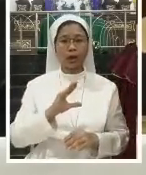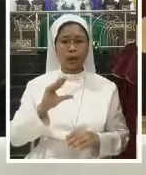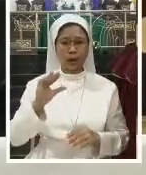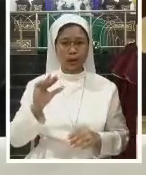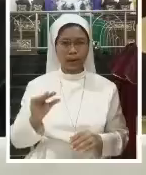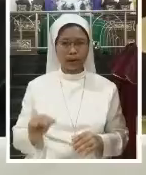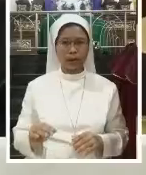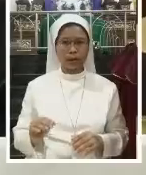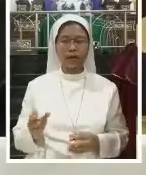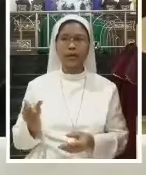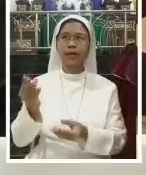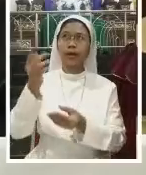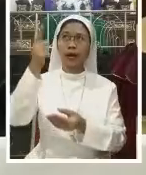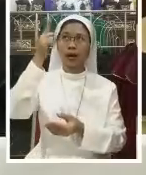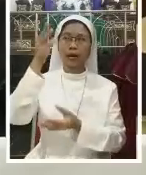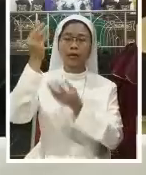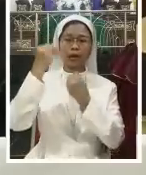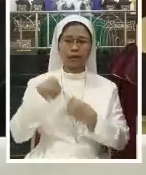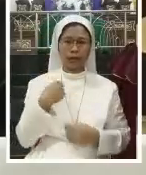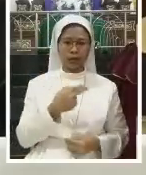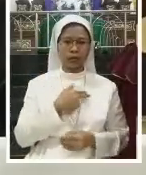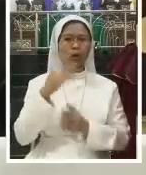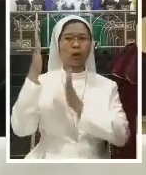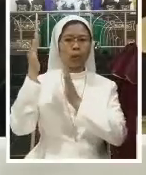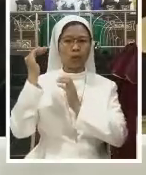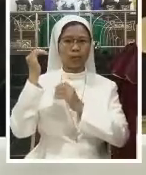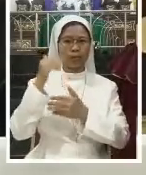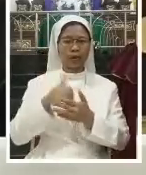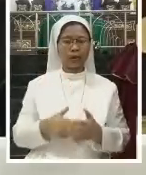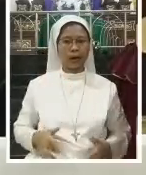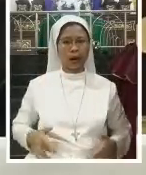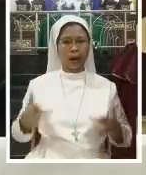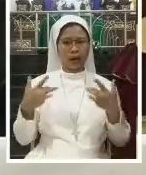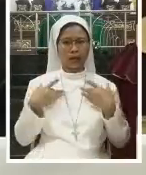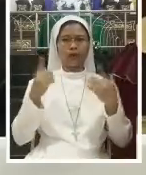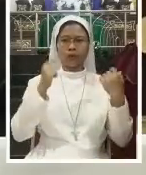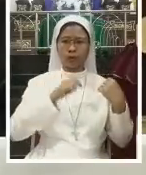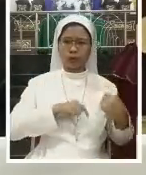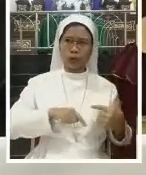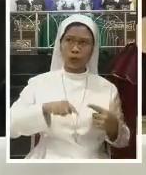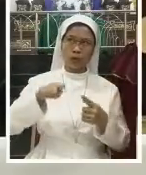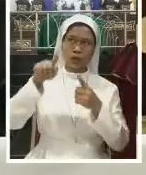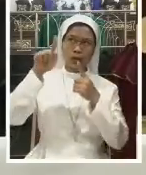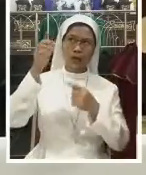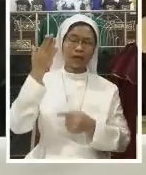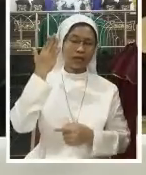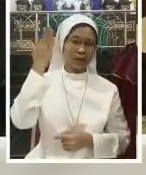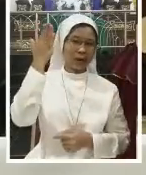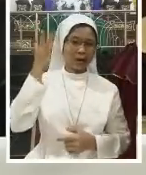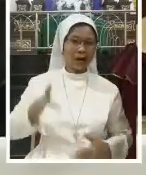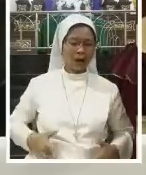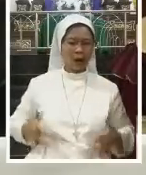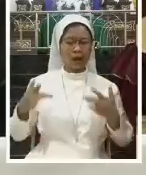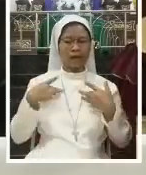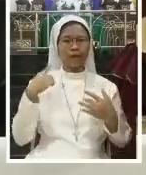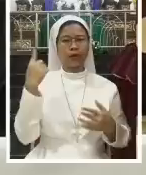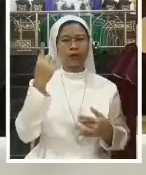kang paglaong sa buhay na ini, pasiring sa buhay na daing